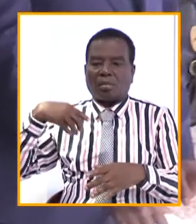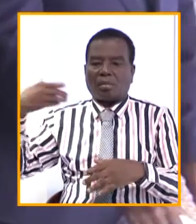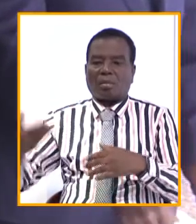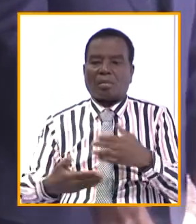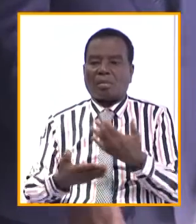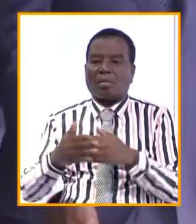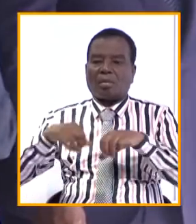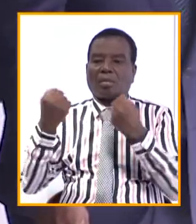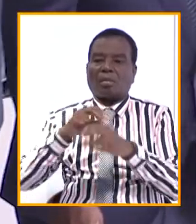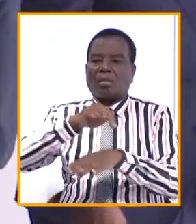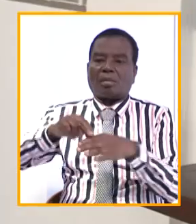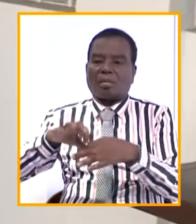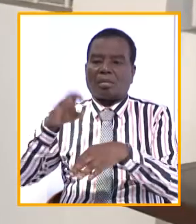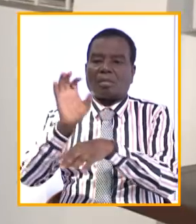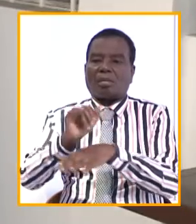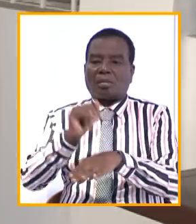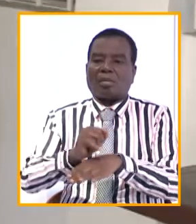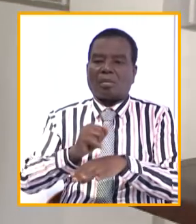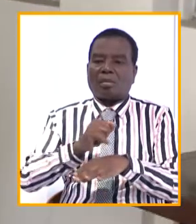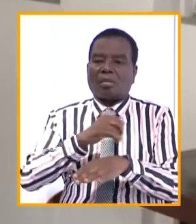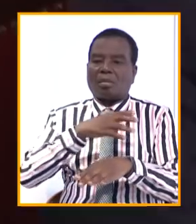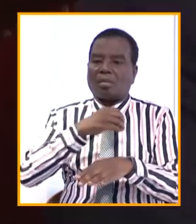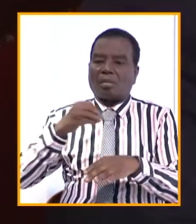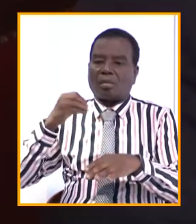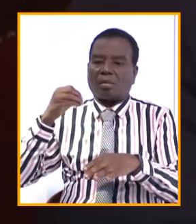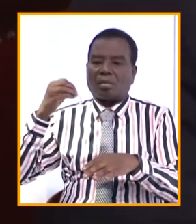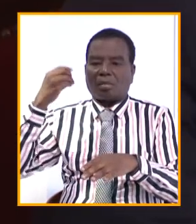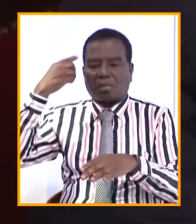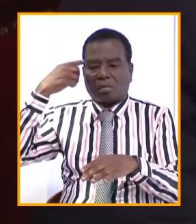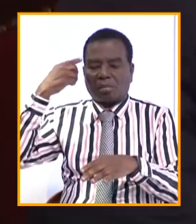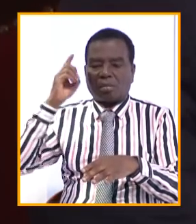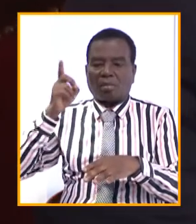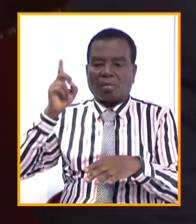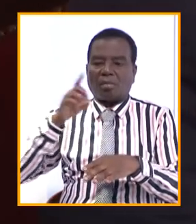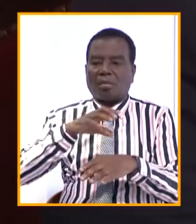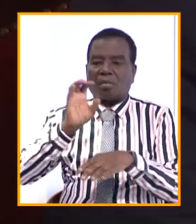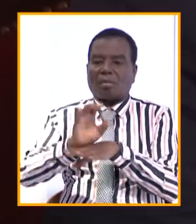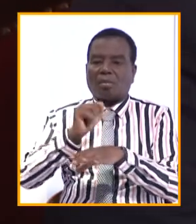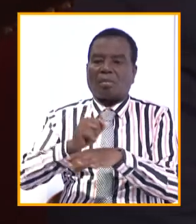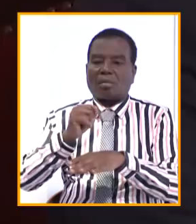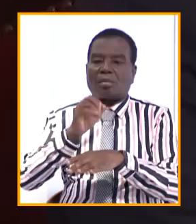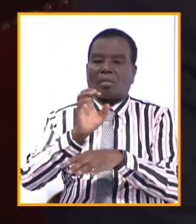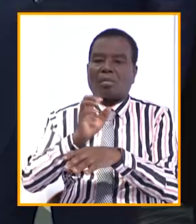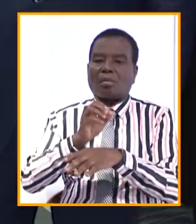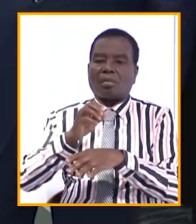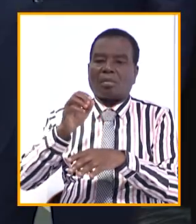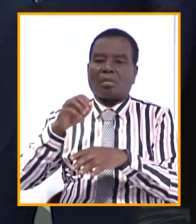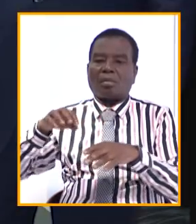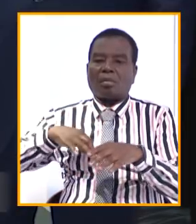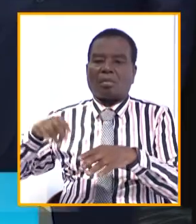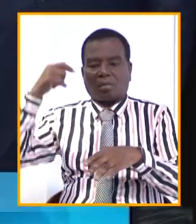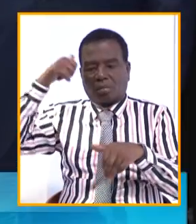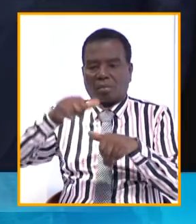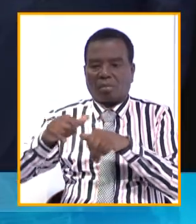à l'Assemblée nationale de Côte d'Ivoire par Sidiki Konaté, président du groupe d'amitié parlementaire Côte d'Ivoire-Allemagne. Nous avons retenu de la